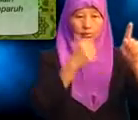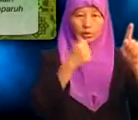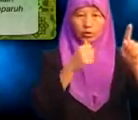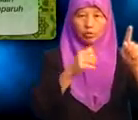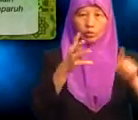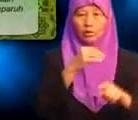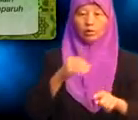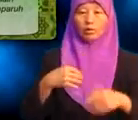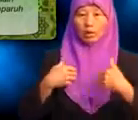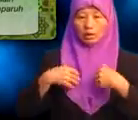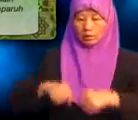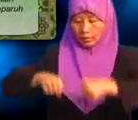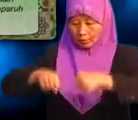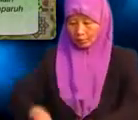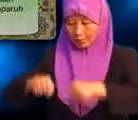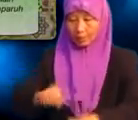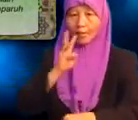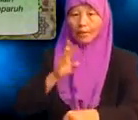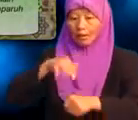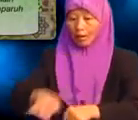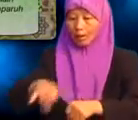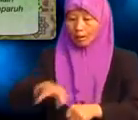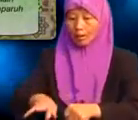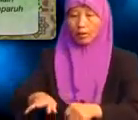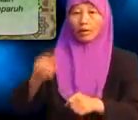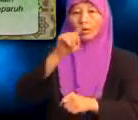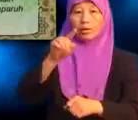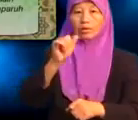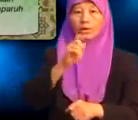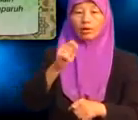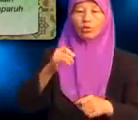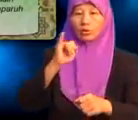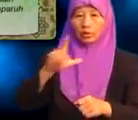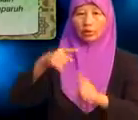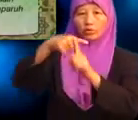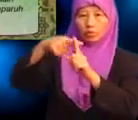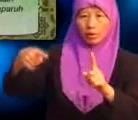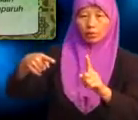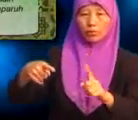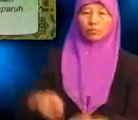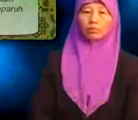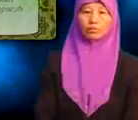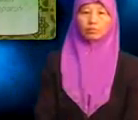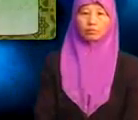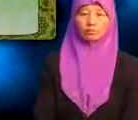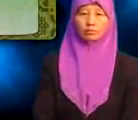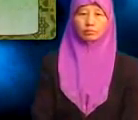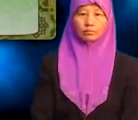diairi dengan pengepam, zakatnya ialah separuh 1/10.